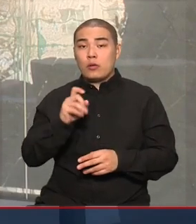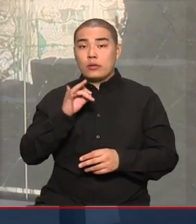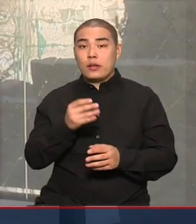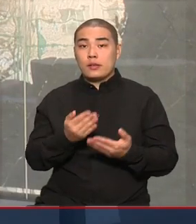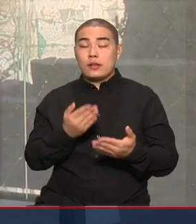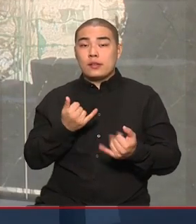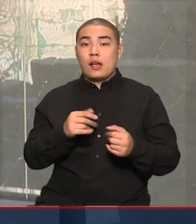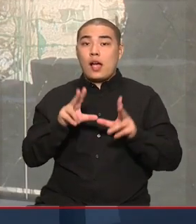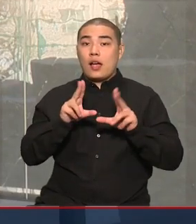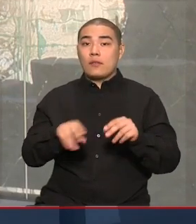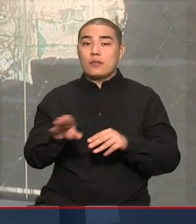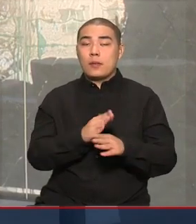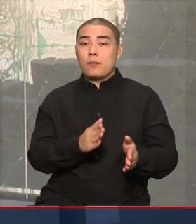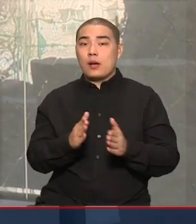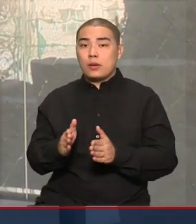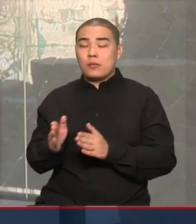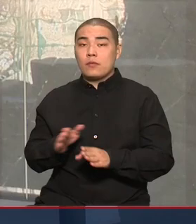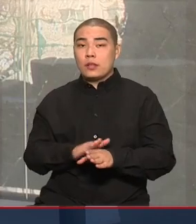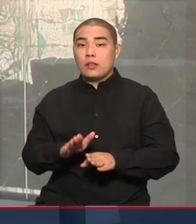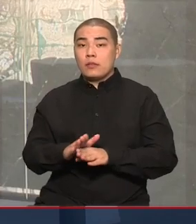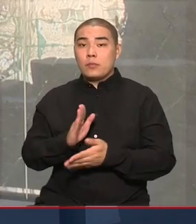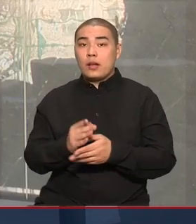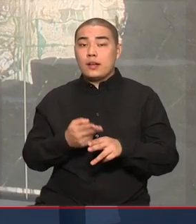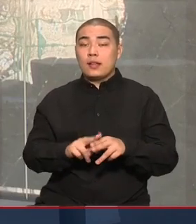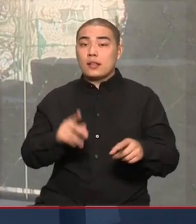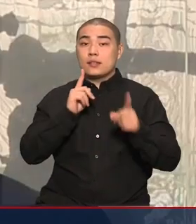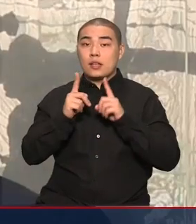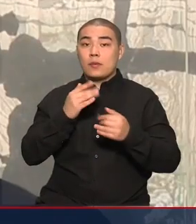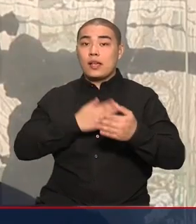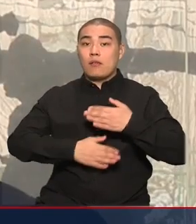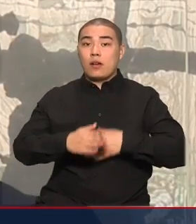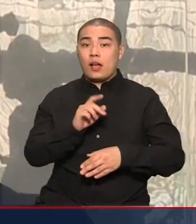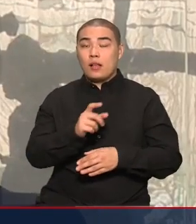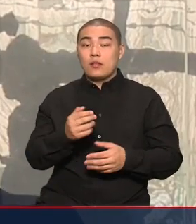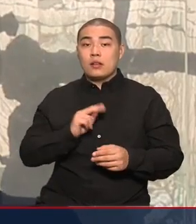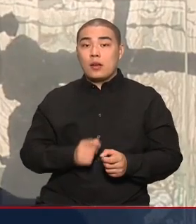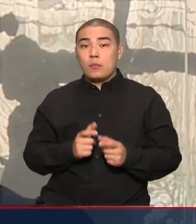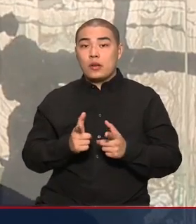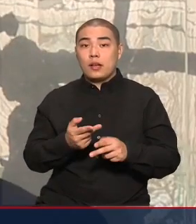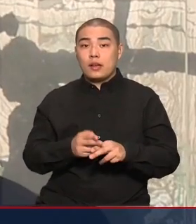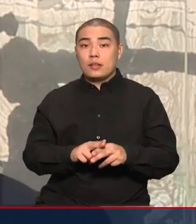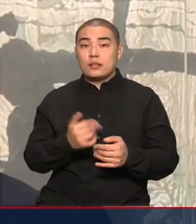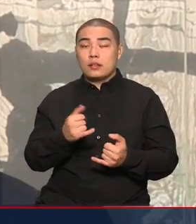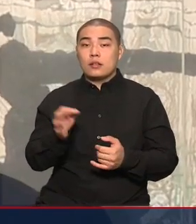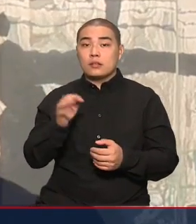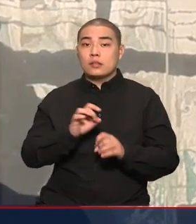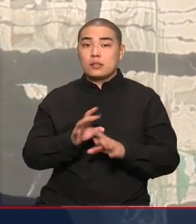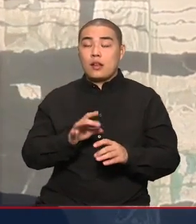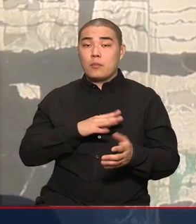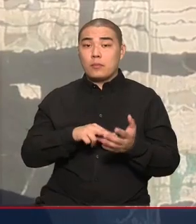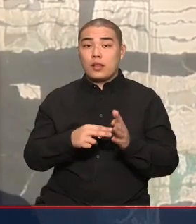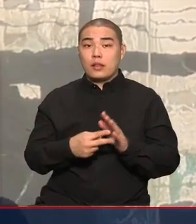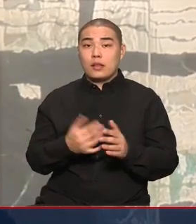айтылған уәждер біртіндеп реттеліп жатыр. Мен осы отырыста мүгедек жандарды жұмысқа орналастыру талабы сақталмағанын айттым. Негізінде